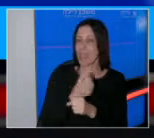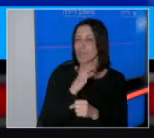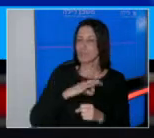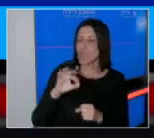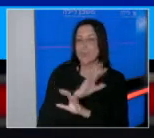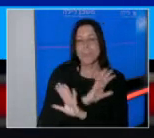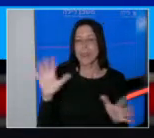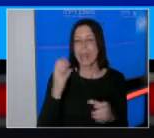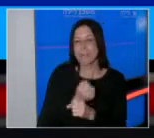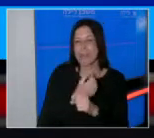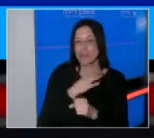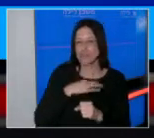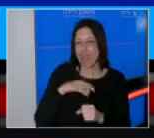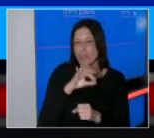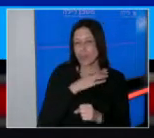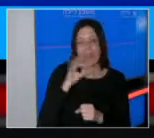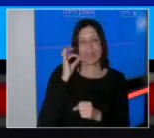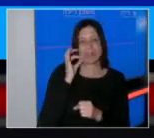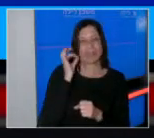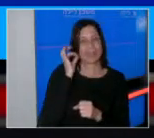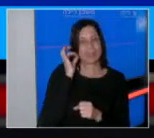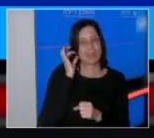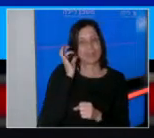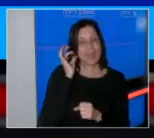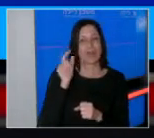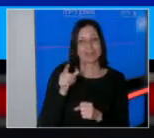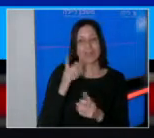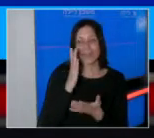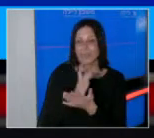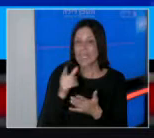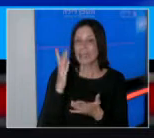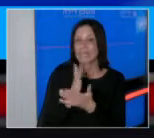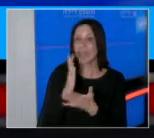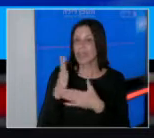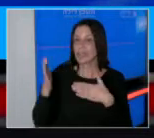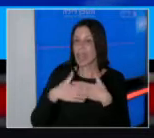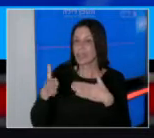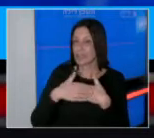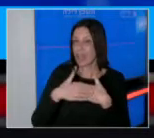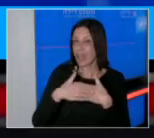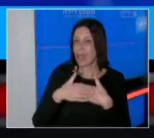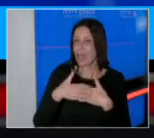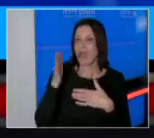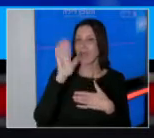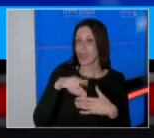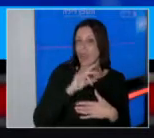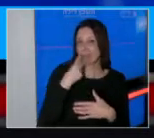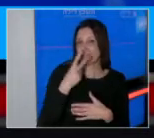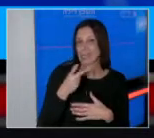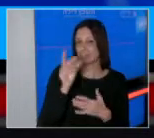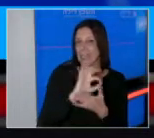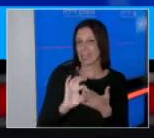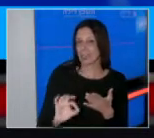בלי הפעילות שלנו, קודם כל הנערה הזאת, שעקרונית היא כבר התחתנה, למרות שאתה לא תראה שזה